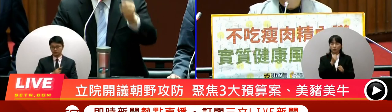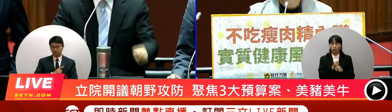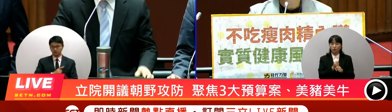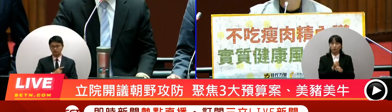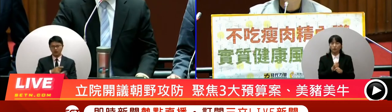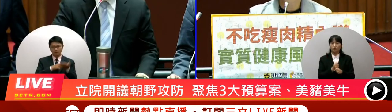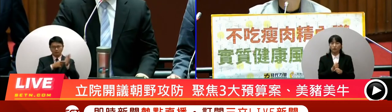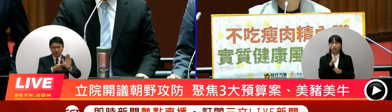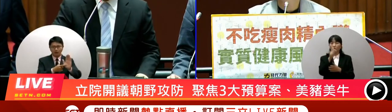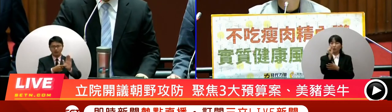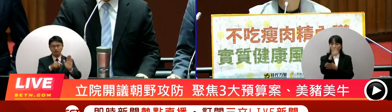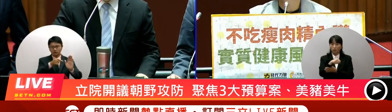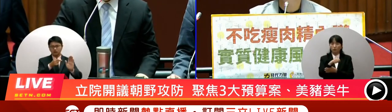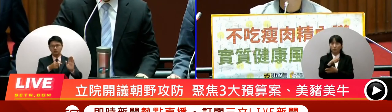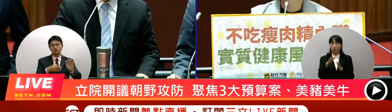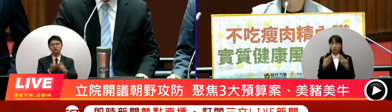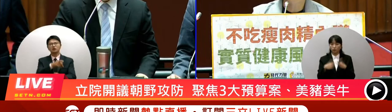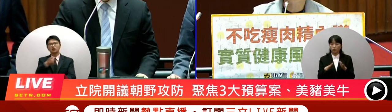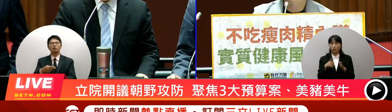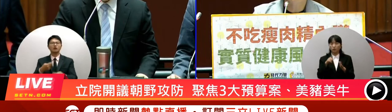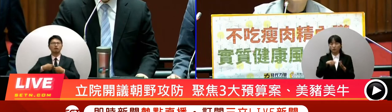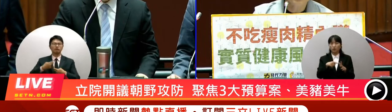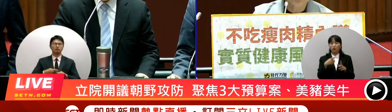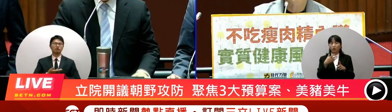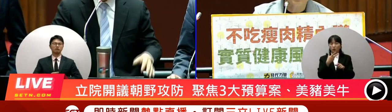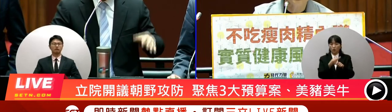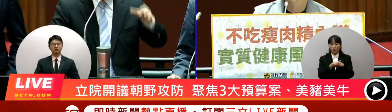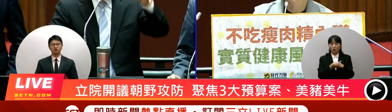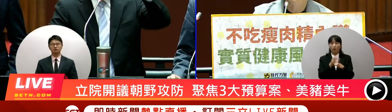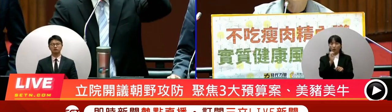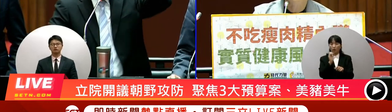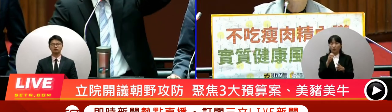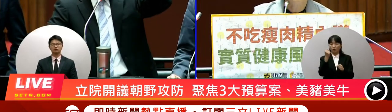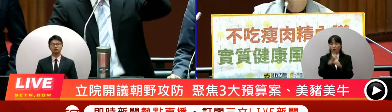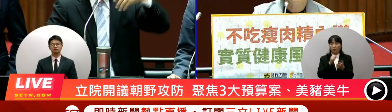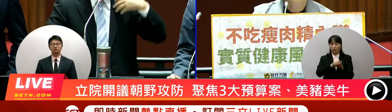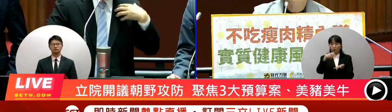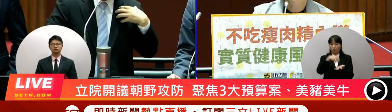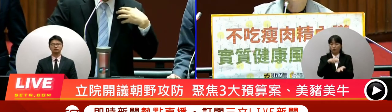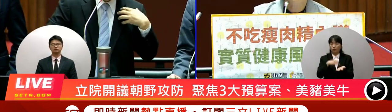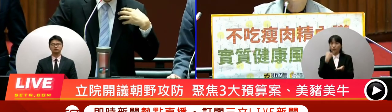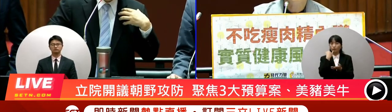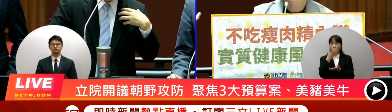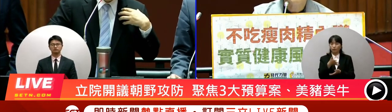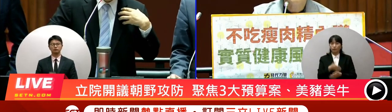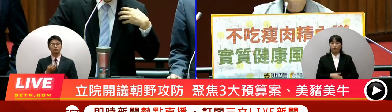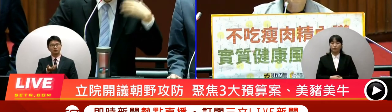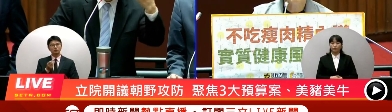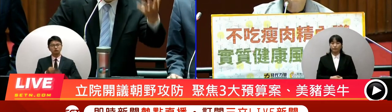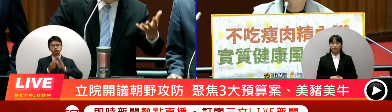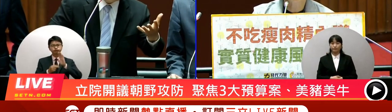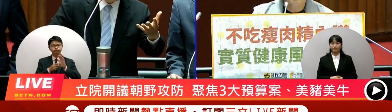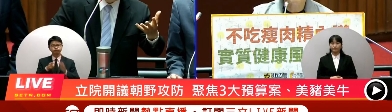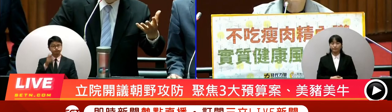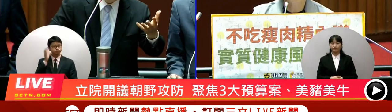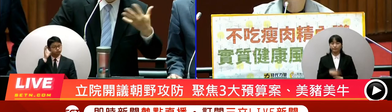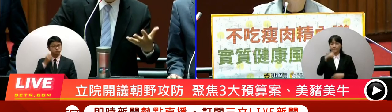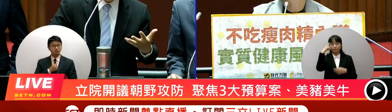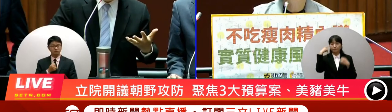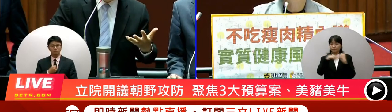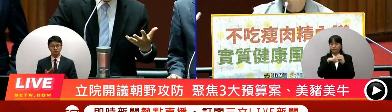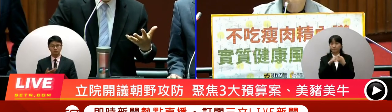更清楚。 你有答应我 啦，不 含瘦肉精标章可以啦齁。 我阿公你敢你 我头头列言意